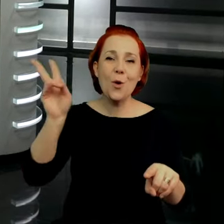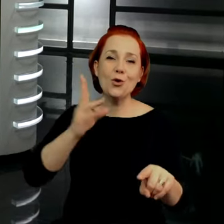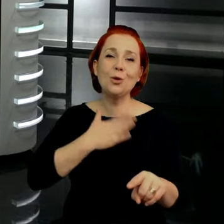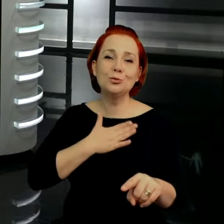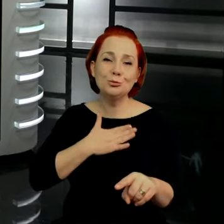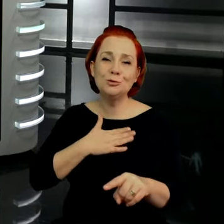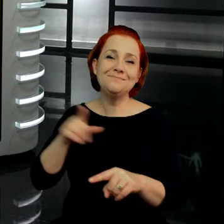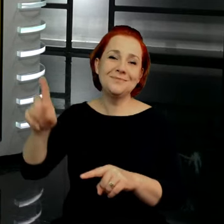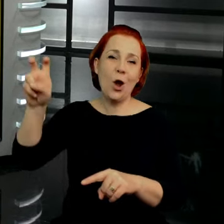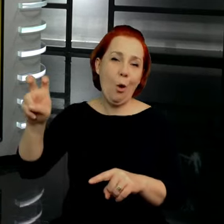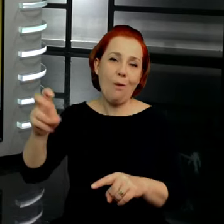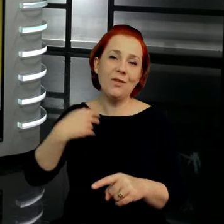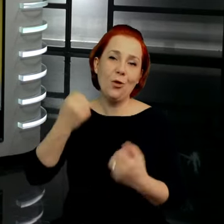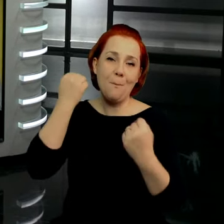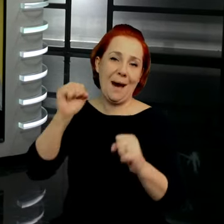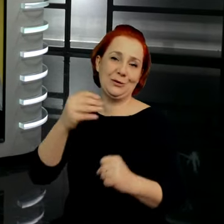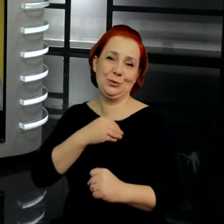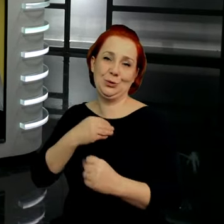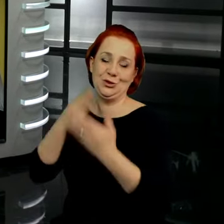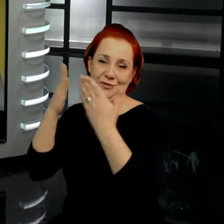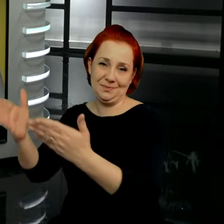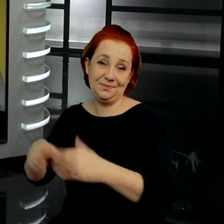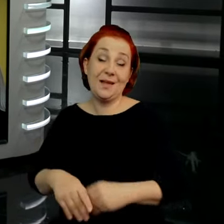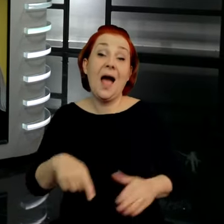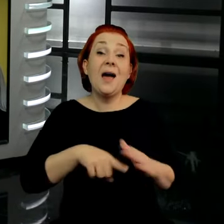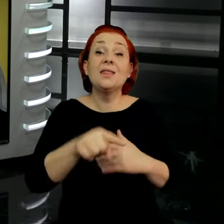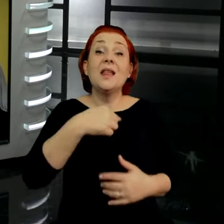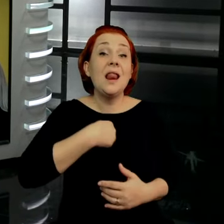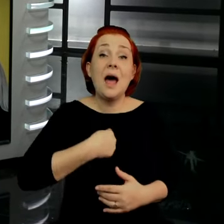mnie wiarygodny będzie ten,